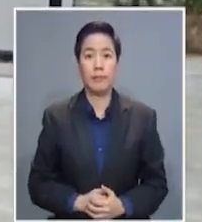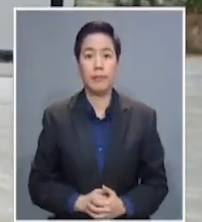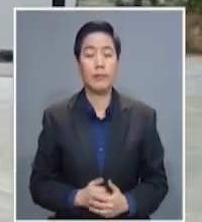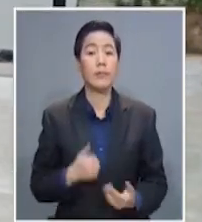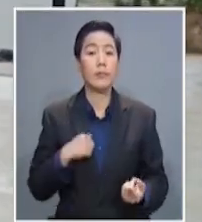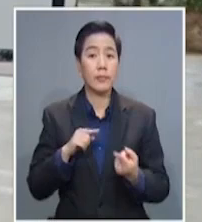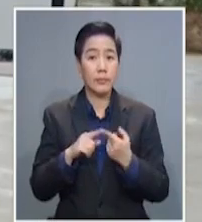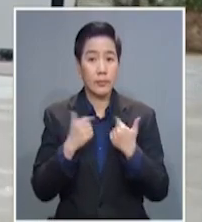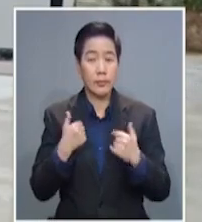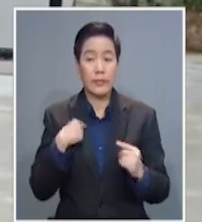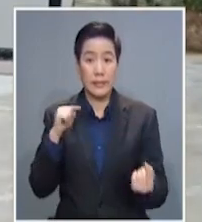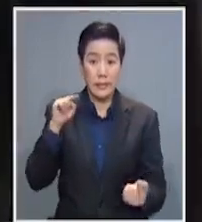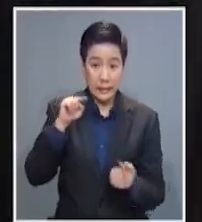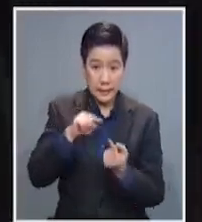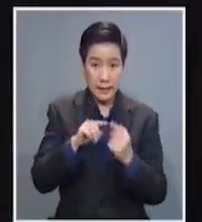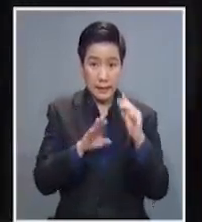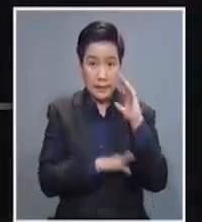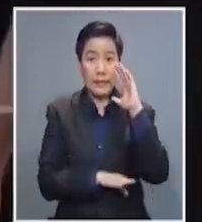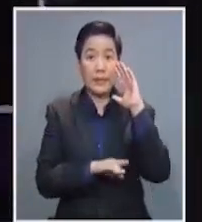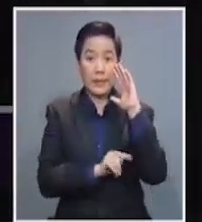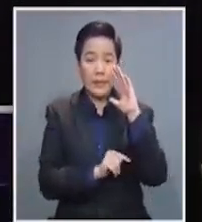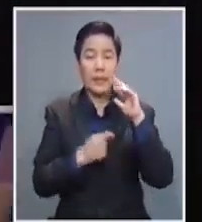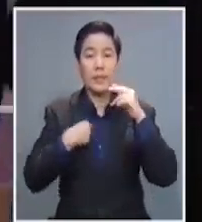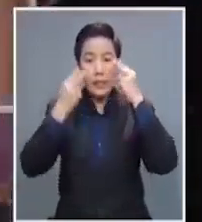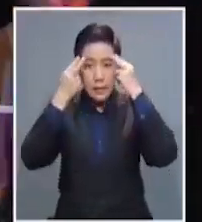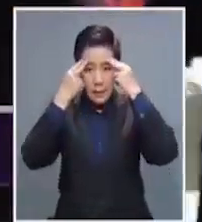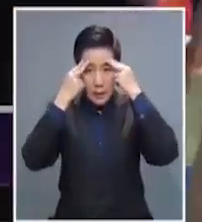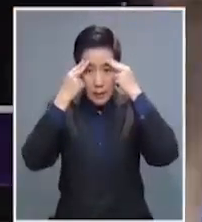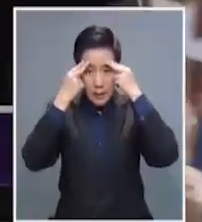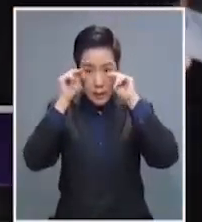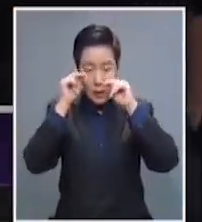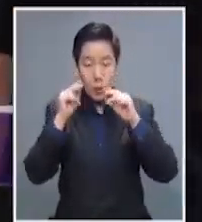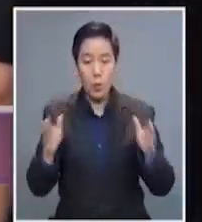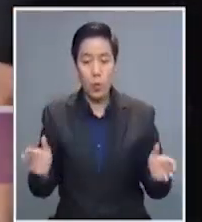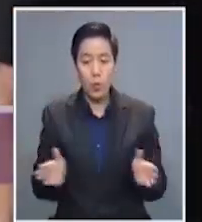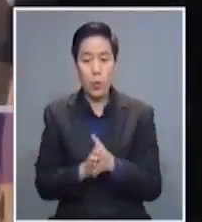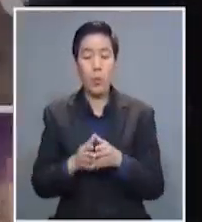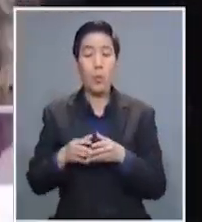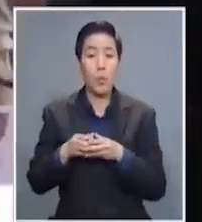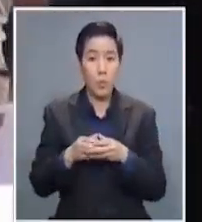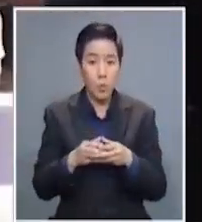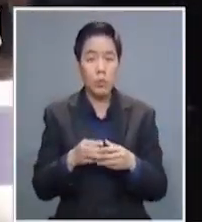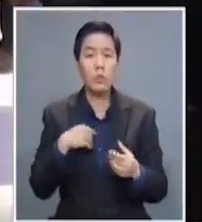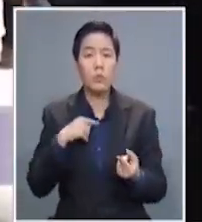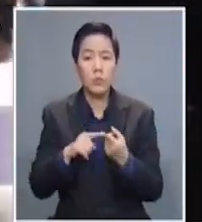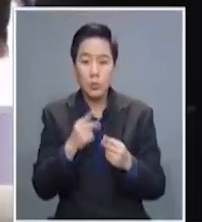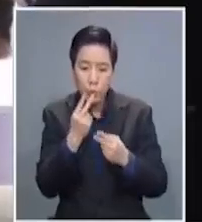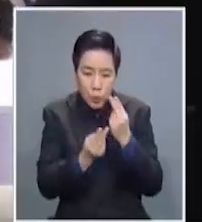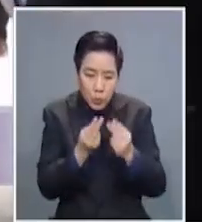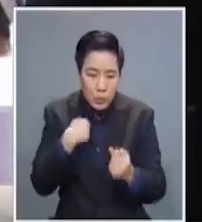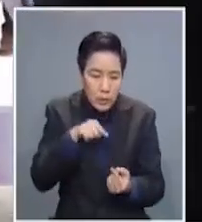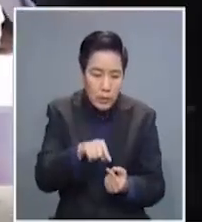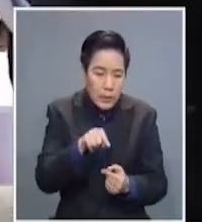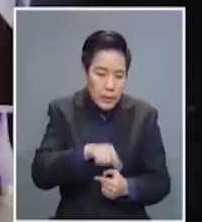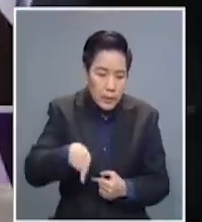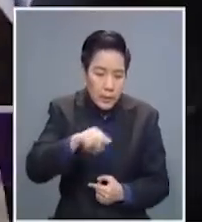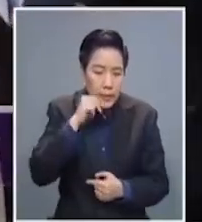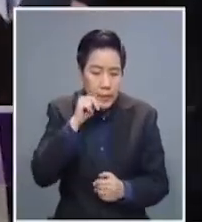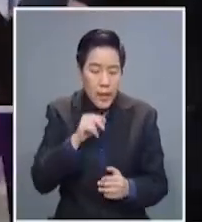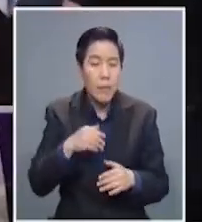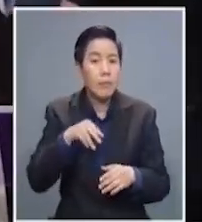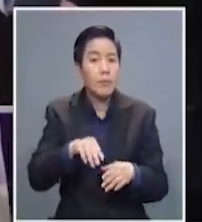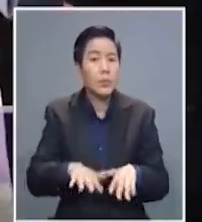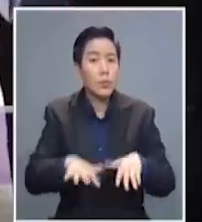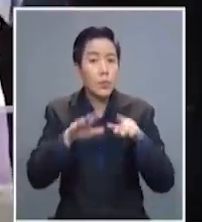ทันทีที่เดินทางมาถึงจังหวัดตรังพลเอกประยุทธ์จันทร์โอชานายกรัฐมนตรีพร้อมคณะได้เดินทางลงพื้นที่ตรวจสอบสถานการณ์น้ำที่บริเวณสะพานคล